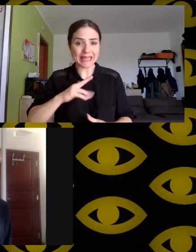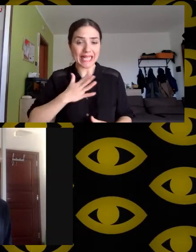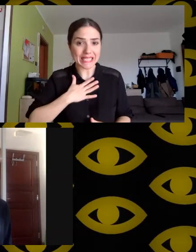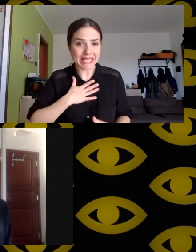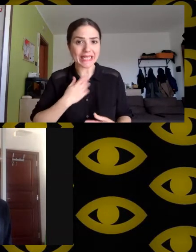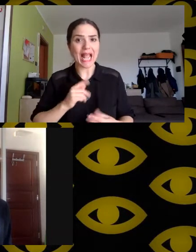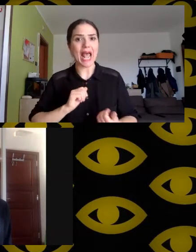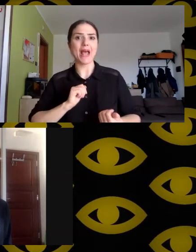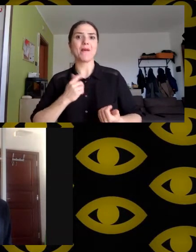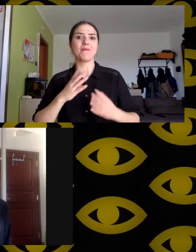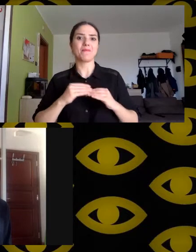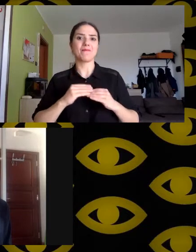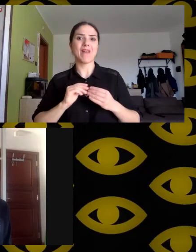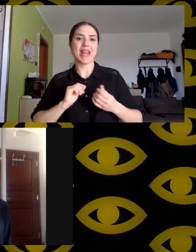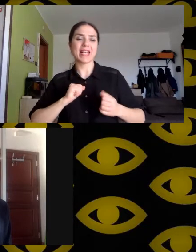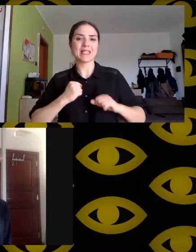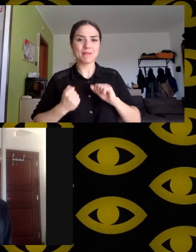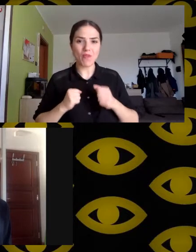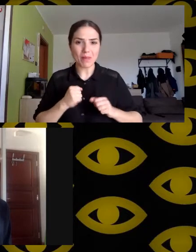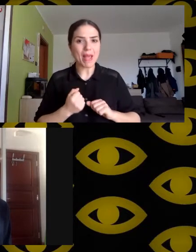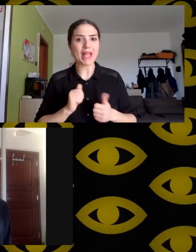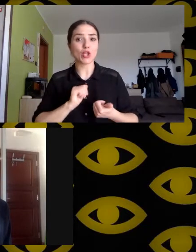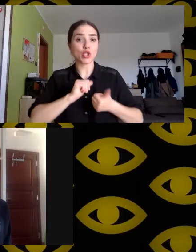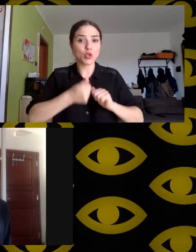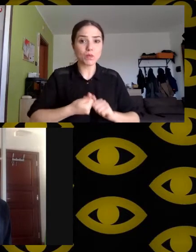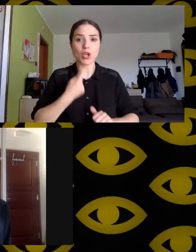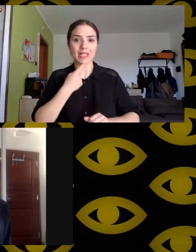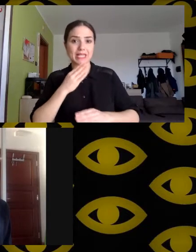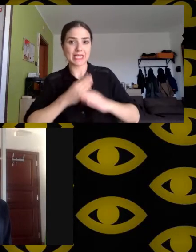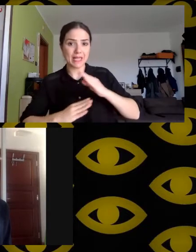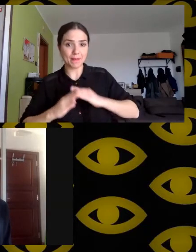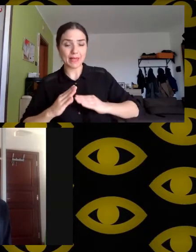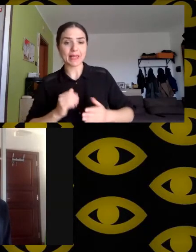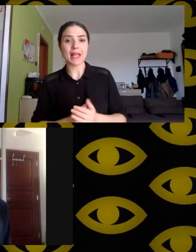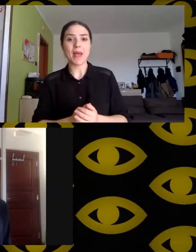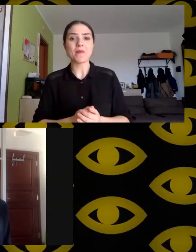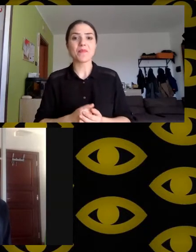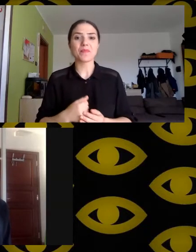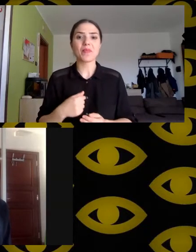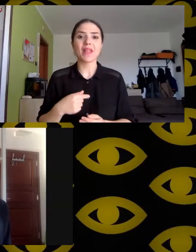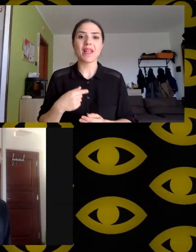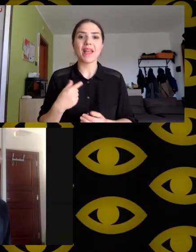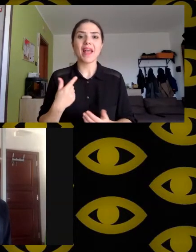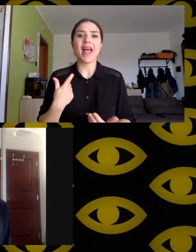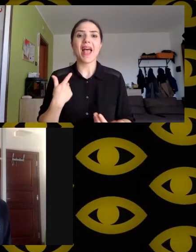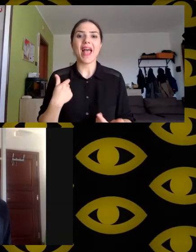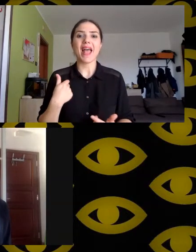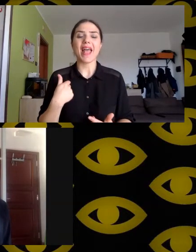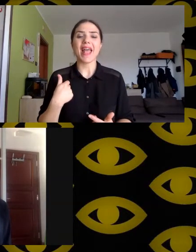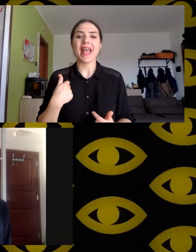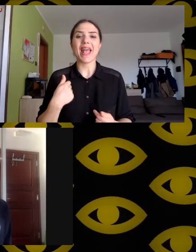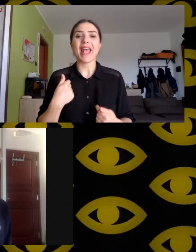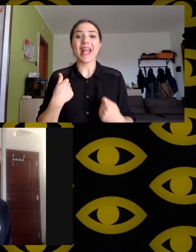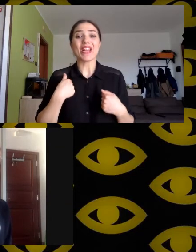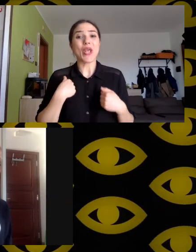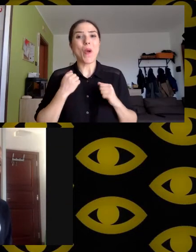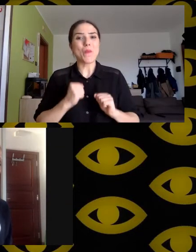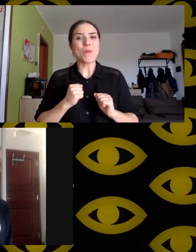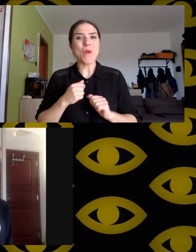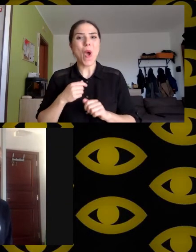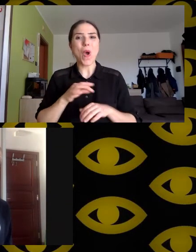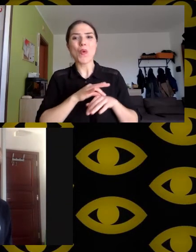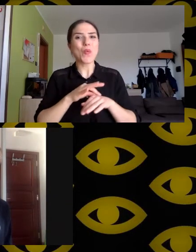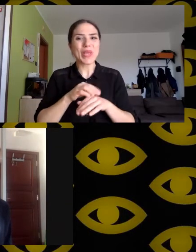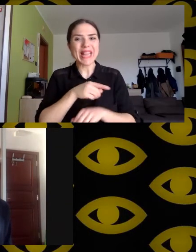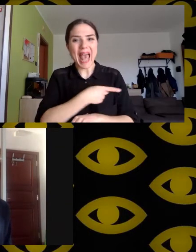a seguirli. Mi piacerebbe sapere che li seguirete, li farete, in maniera tale che vi potrò guidare, in questo caso, a una